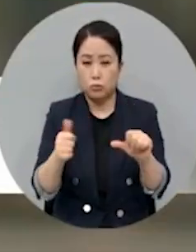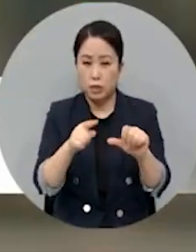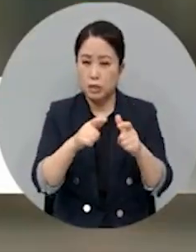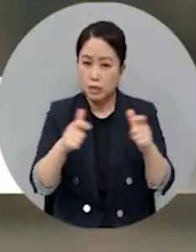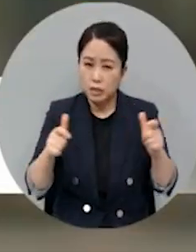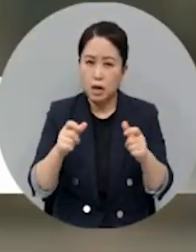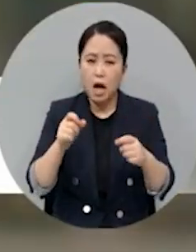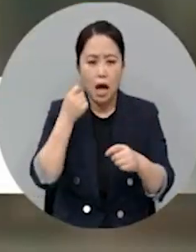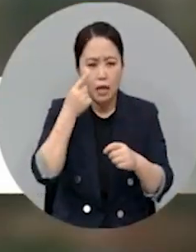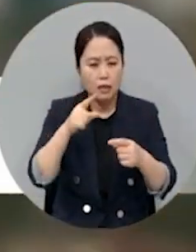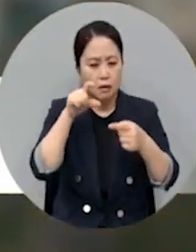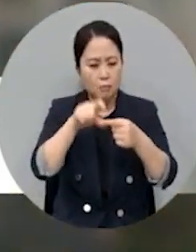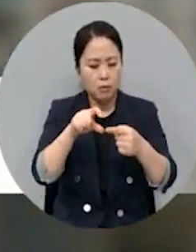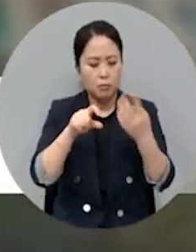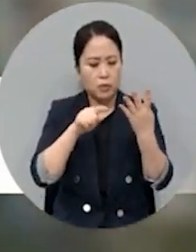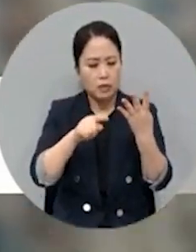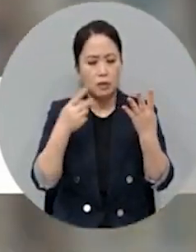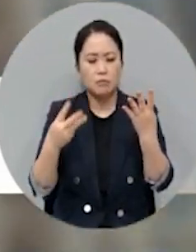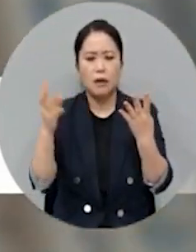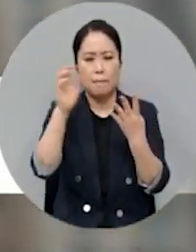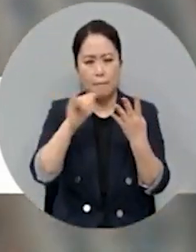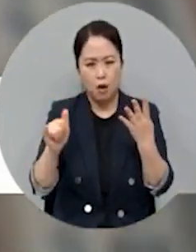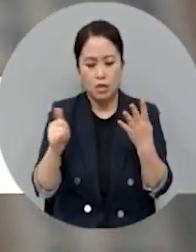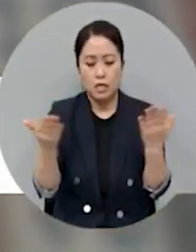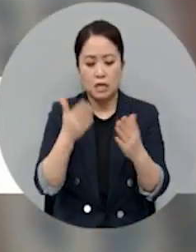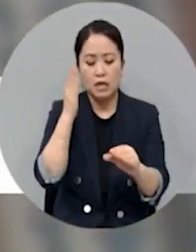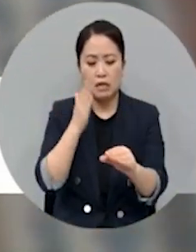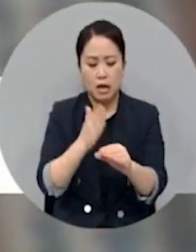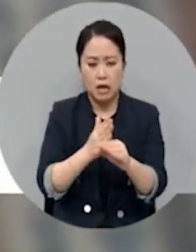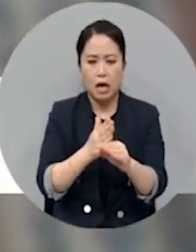평균 4.3명이 작업 중에 목숨을 잃었습니다.